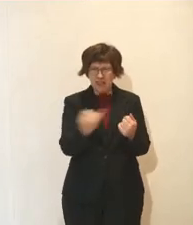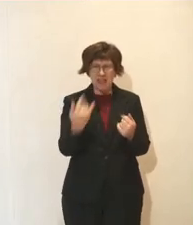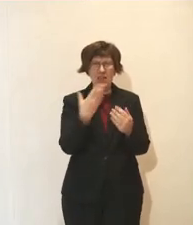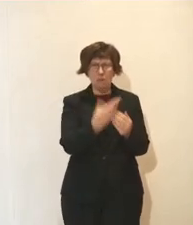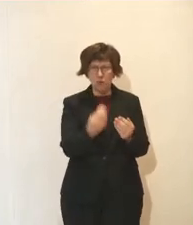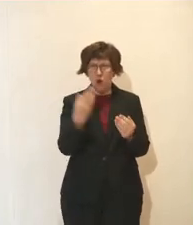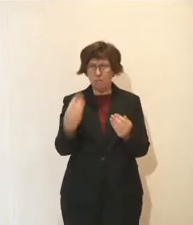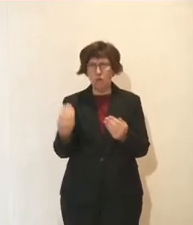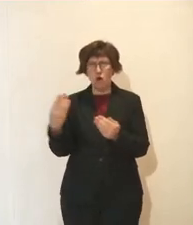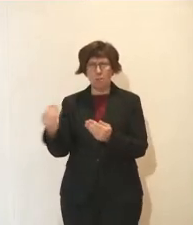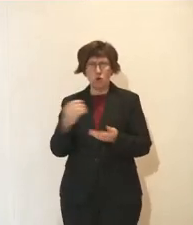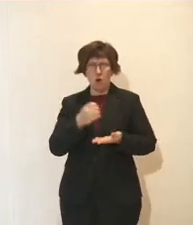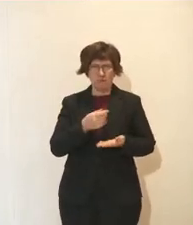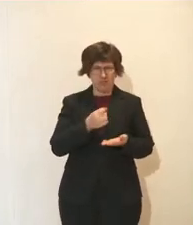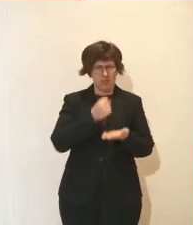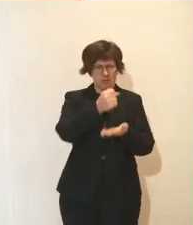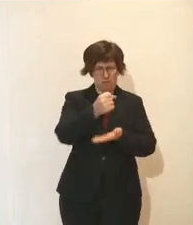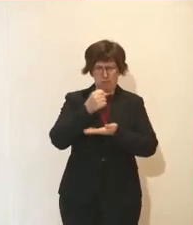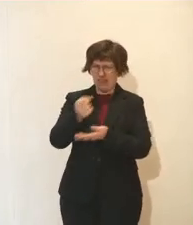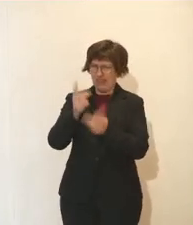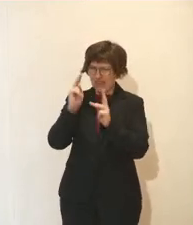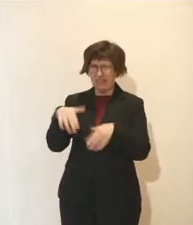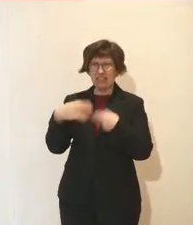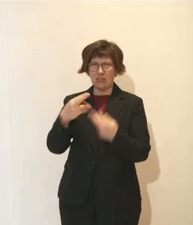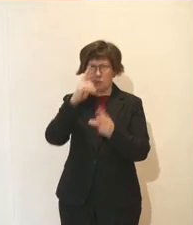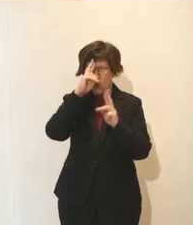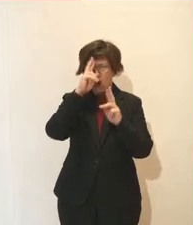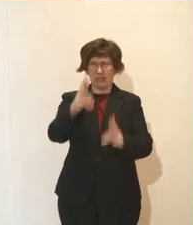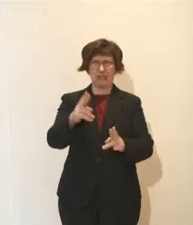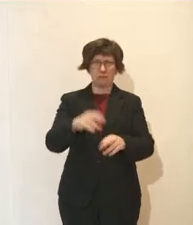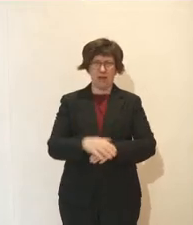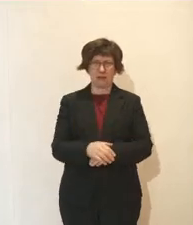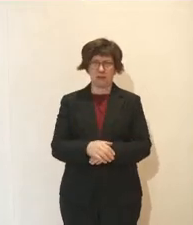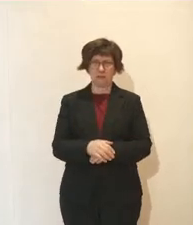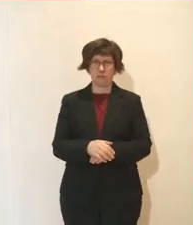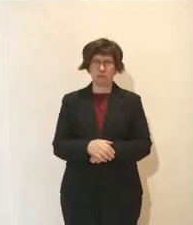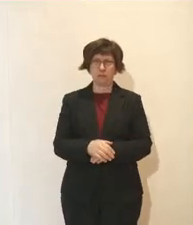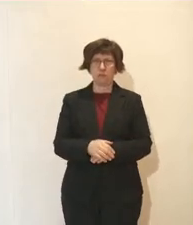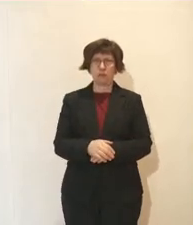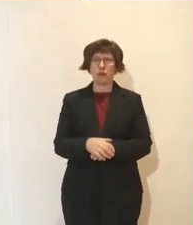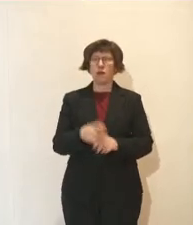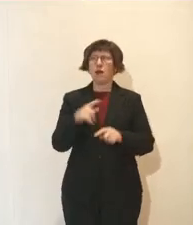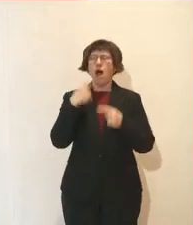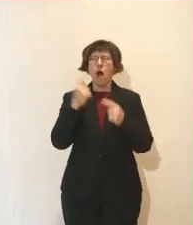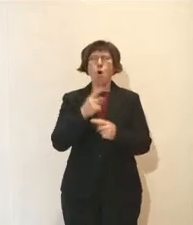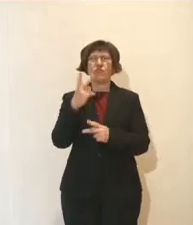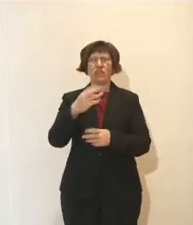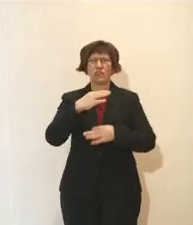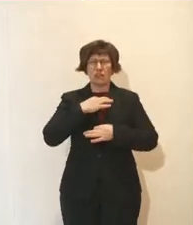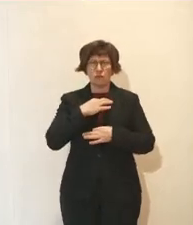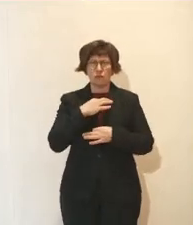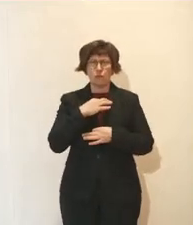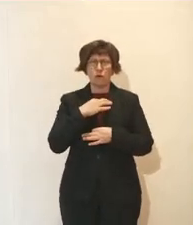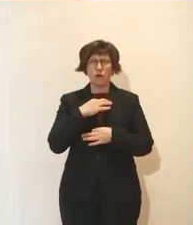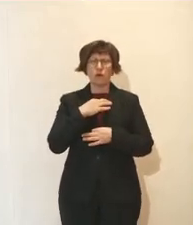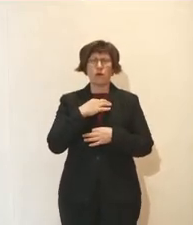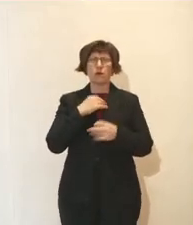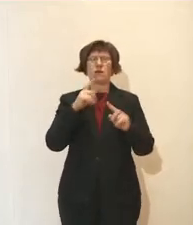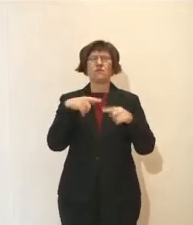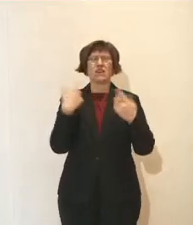respekt bekommt den er für seine arbeit auch tatsächlich verdienen was mir auch wichtig ist ist dass wir